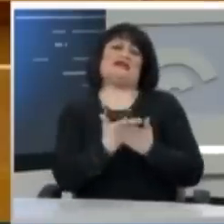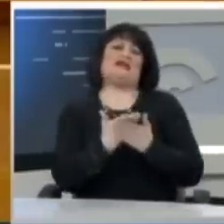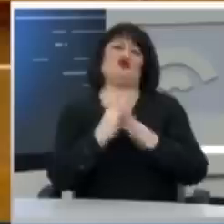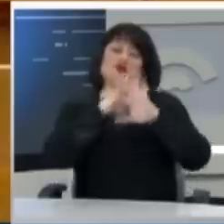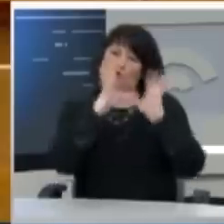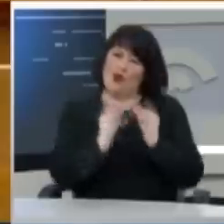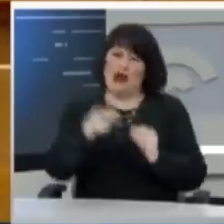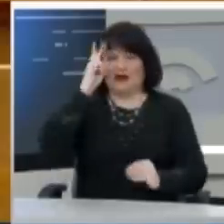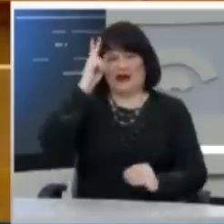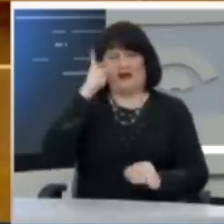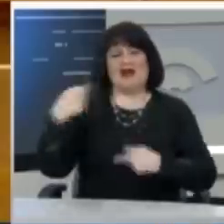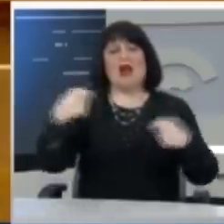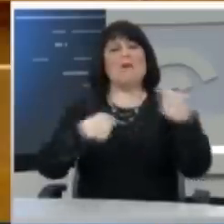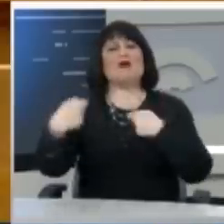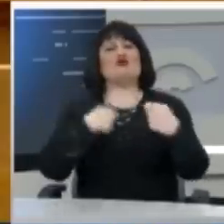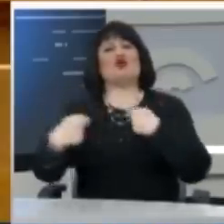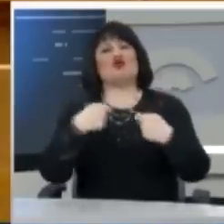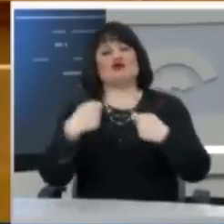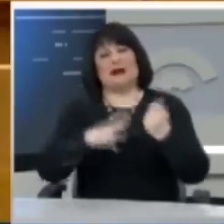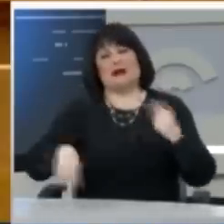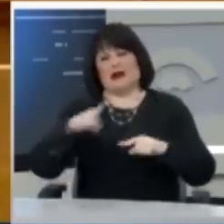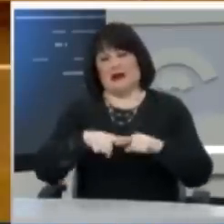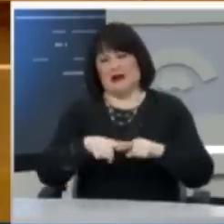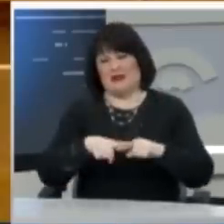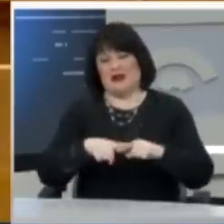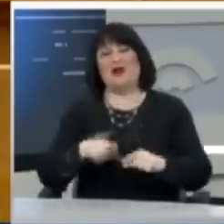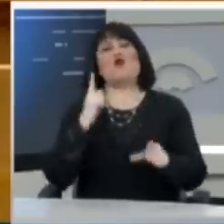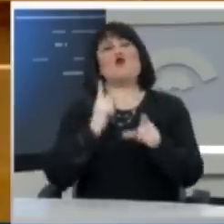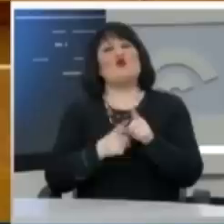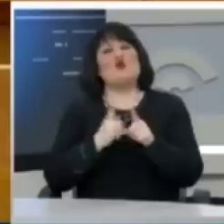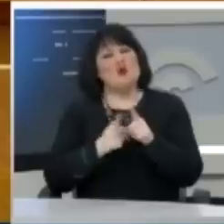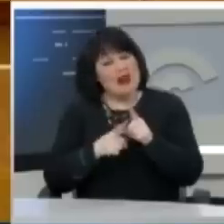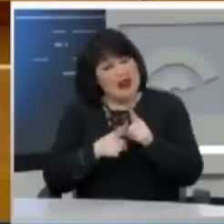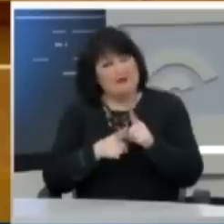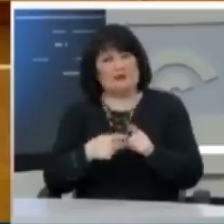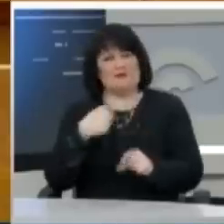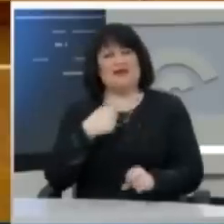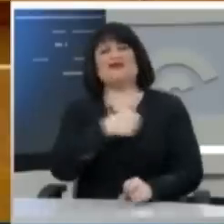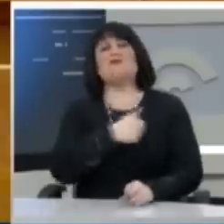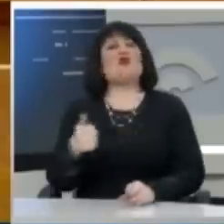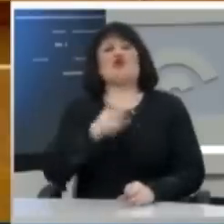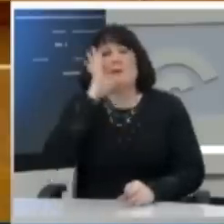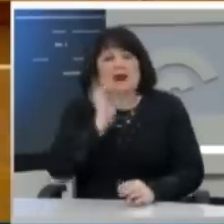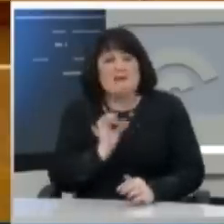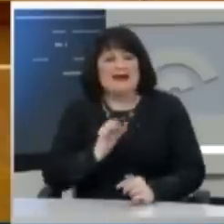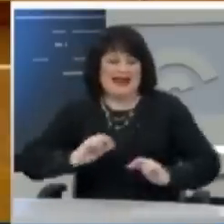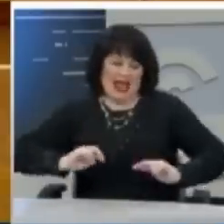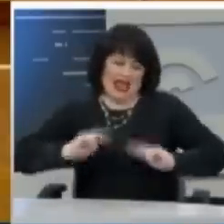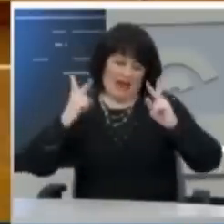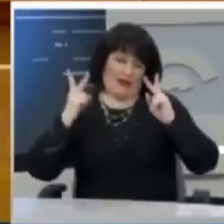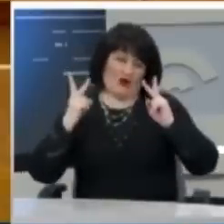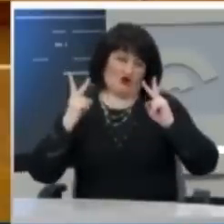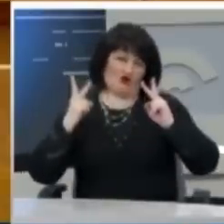όλων των γερμανικών χρεών απέναντι στην Ελλάδα. Το ΚΚΕ είναι ο μόνος πραγματικός εχθρός